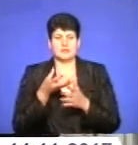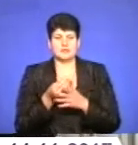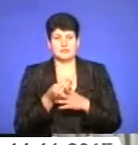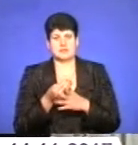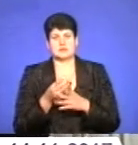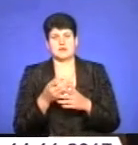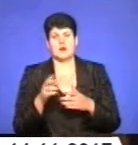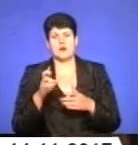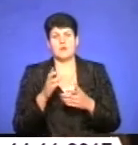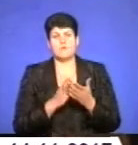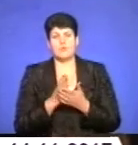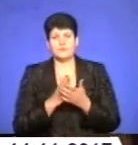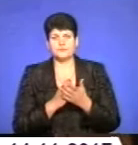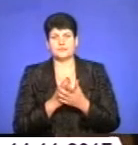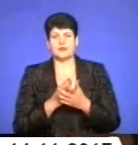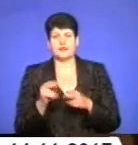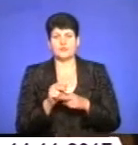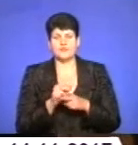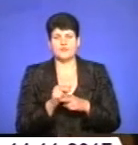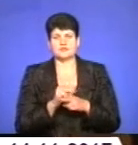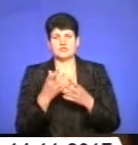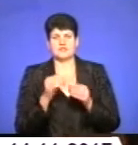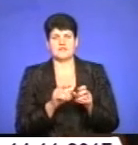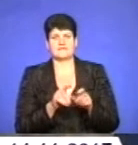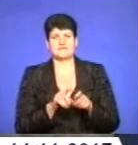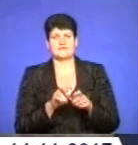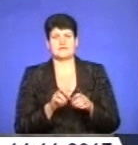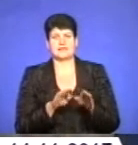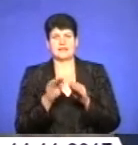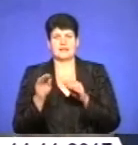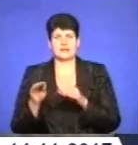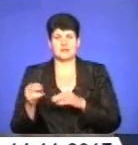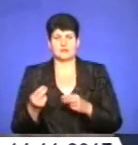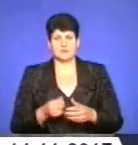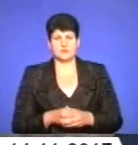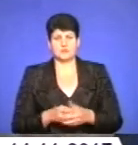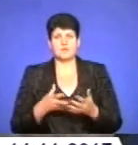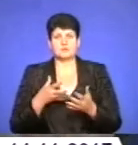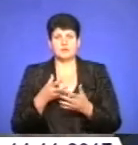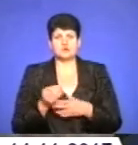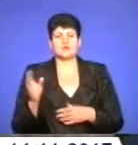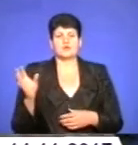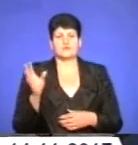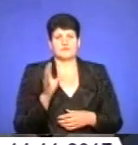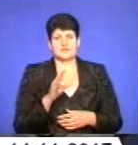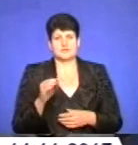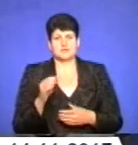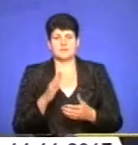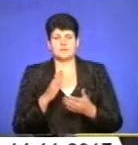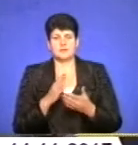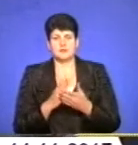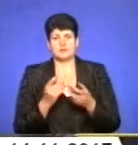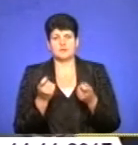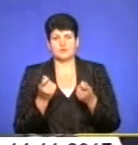комунальні, оплачувати лікування, харчуватися і ще й відкладати. Плачу так, як всі, мають ту